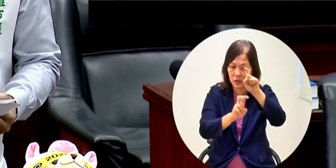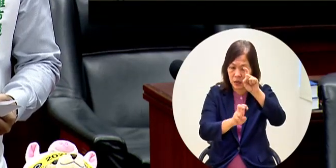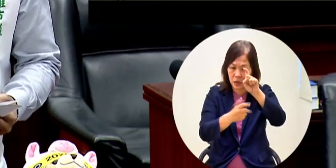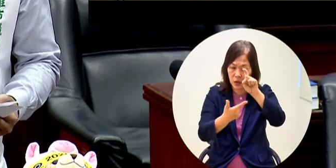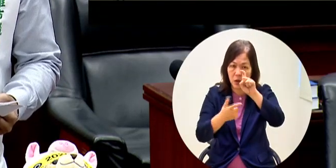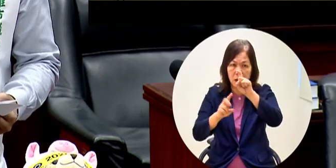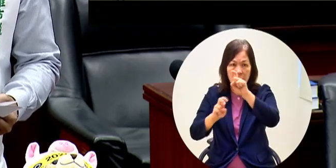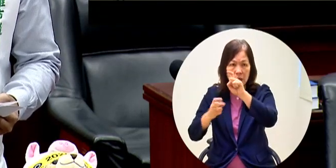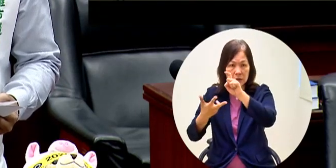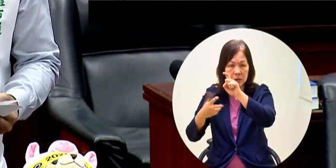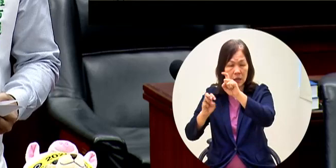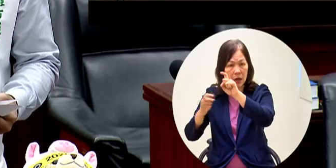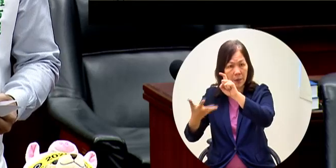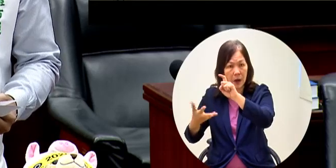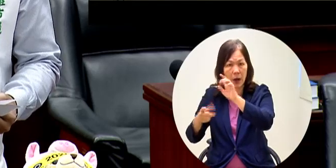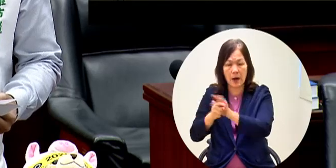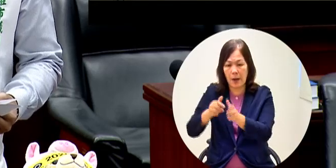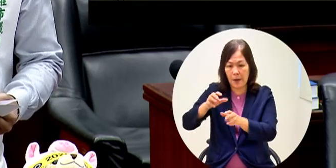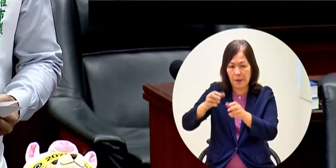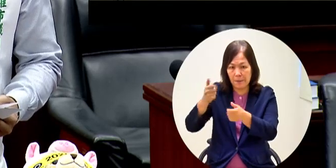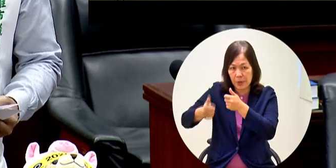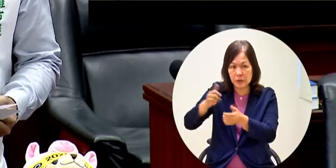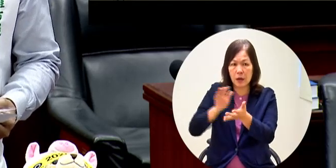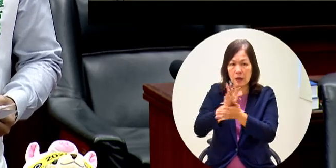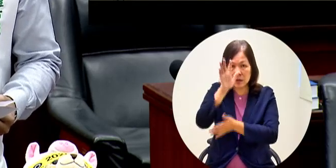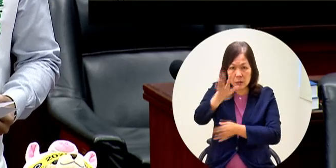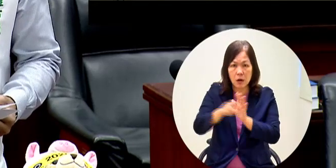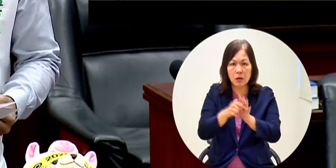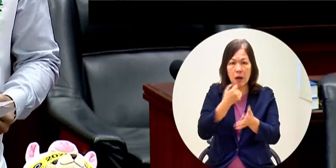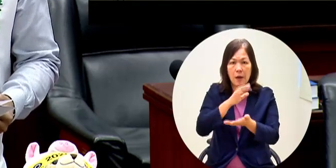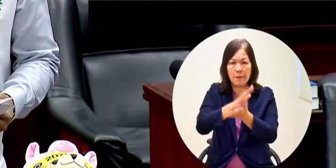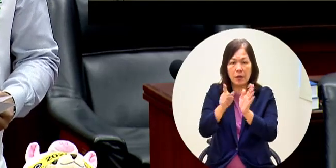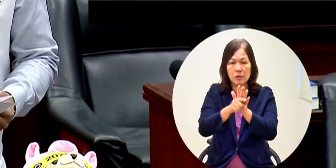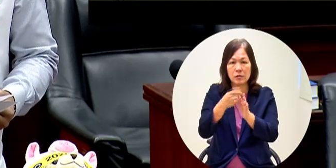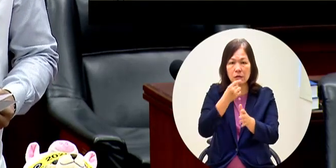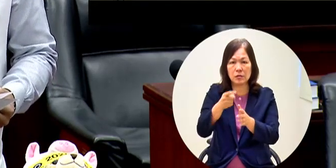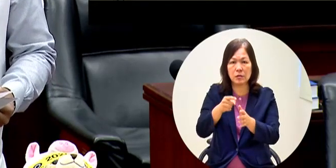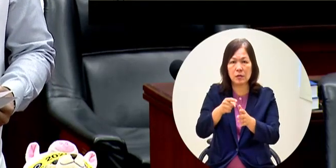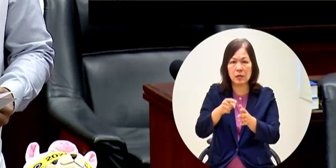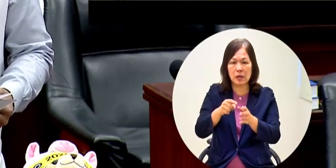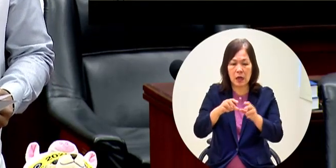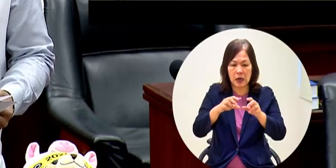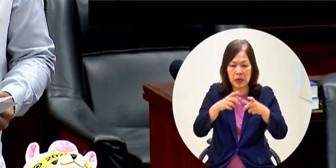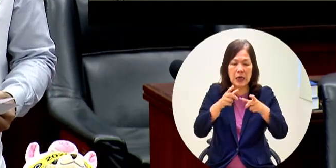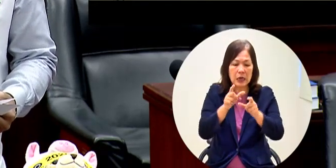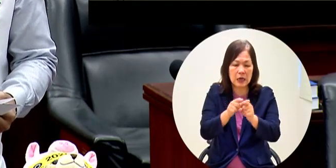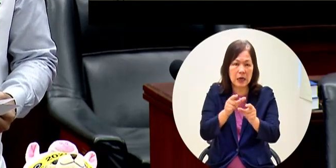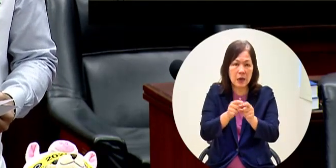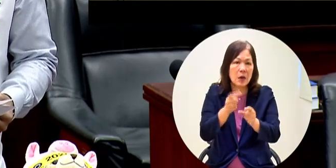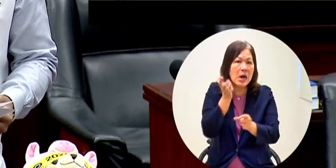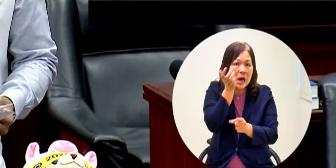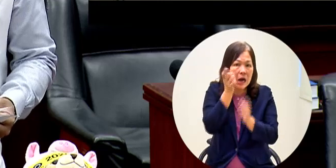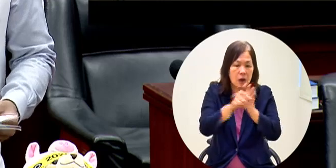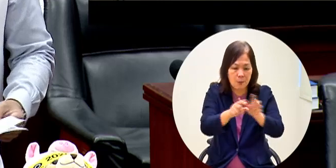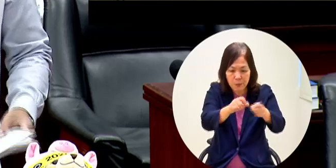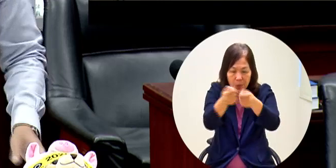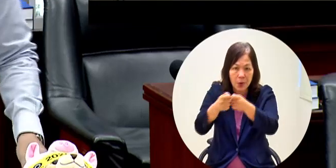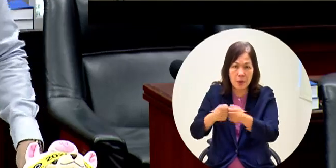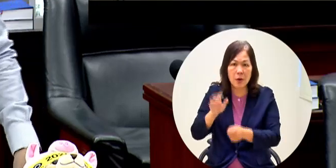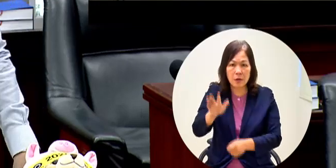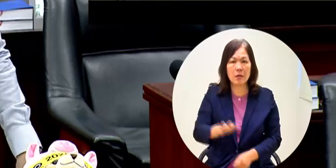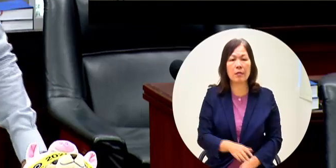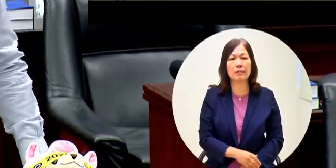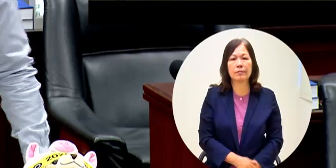2019年10月26、27、28赛比赛完之后，迄角体拆开，地砖拢破裂，人行道的地砖破裂啦。市长，